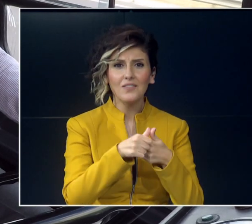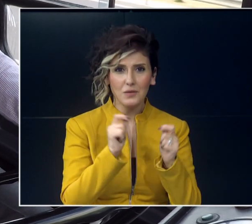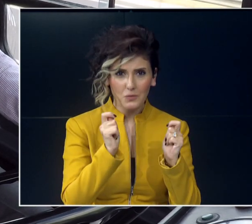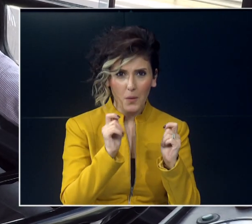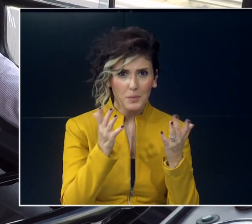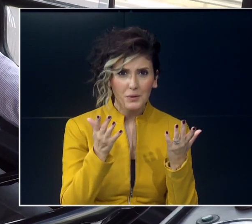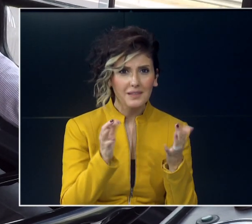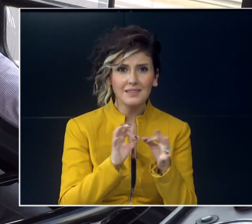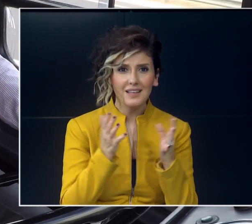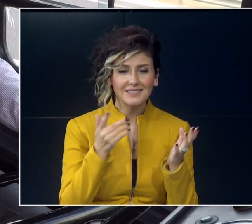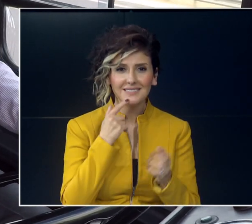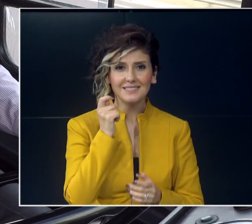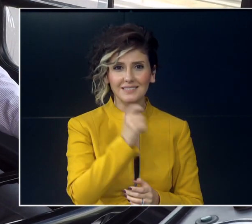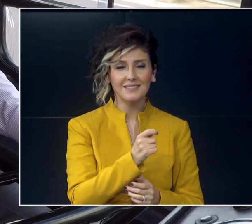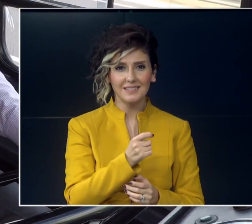evlenmeniz?